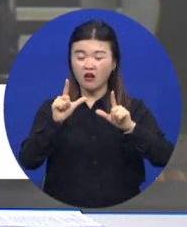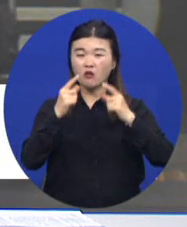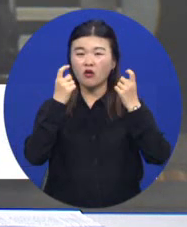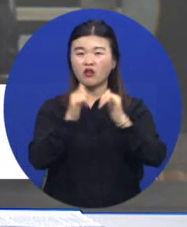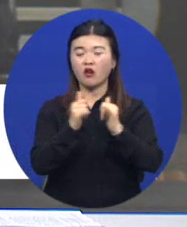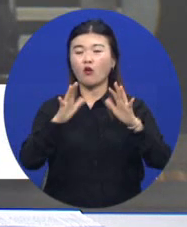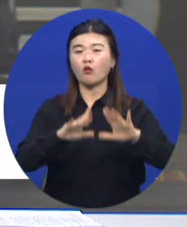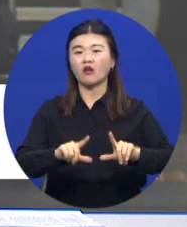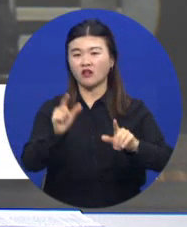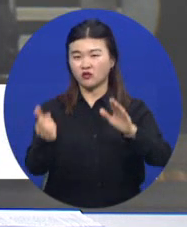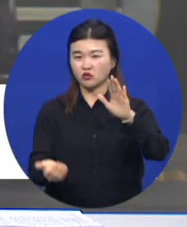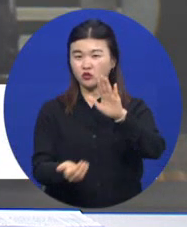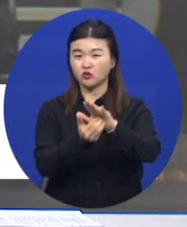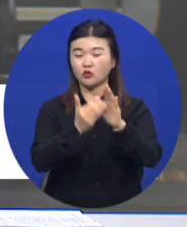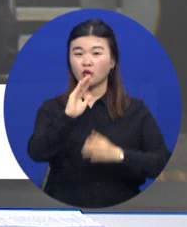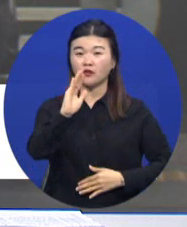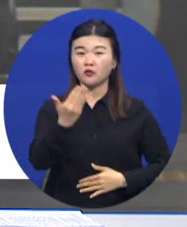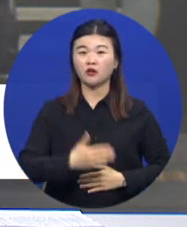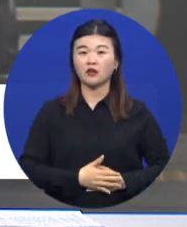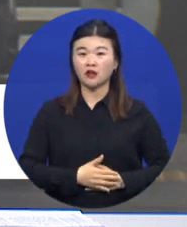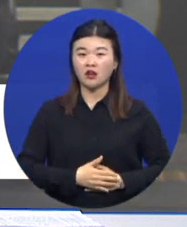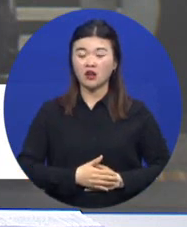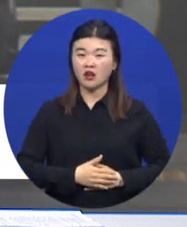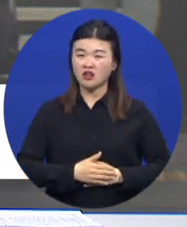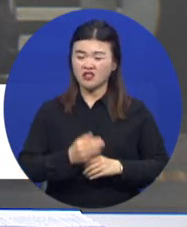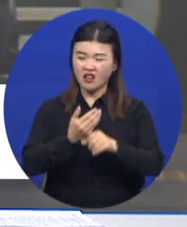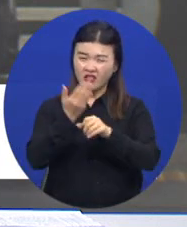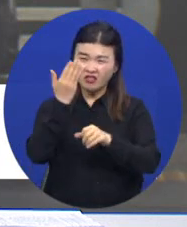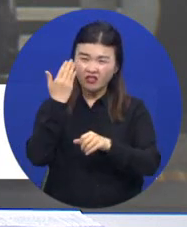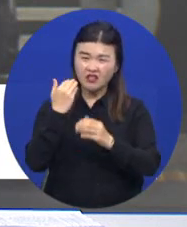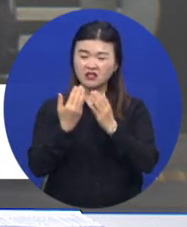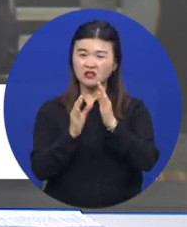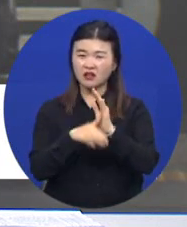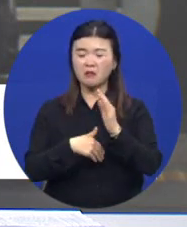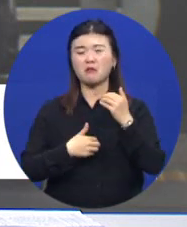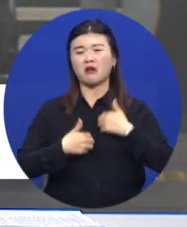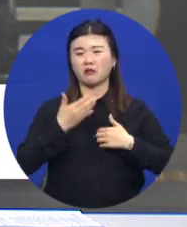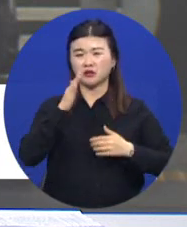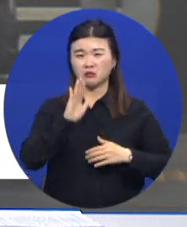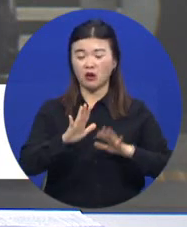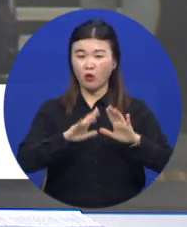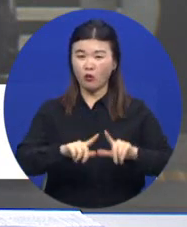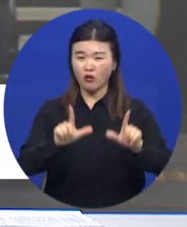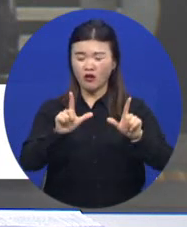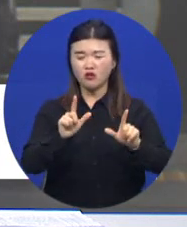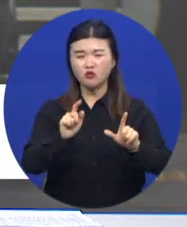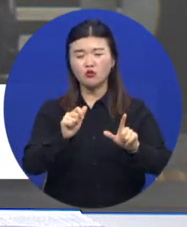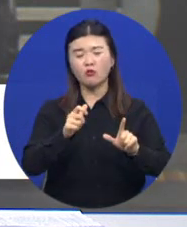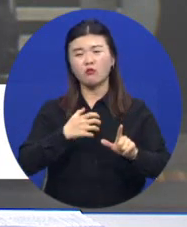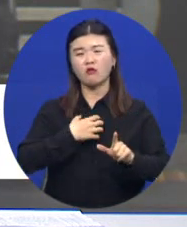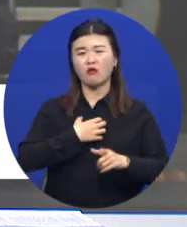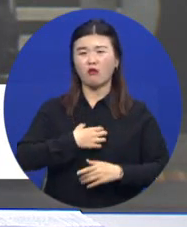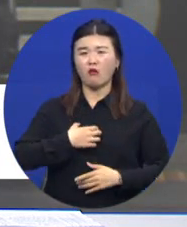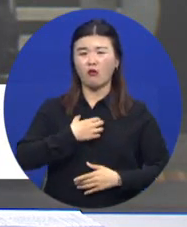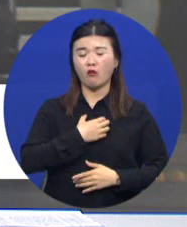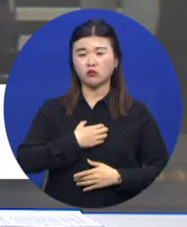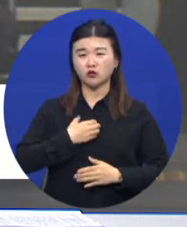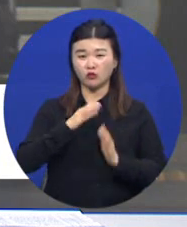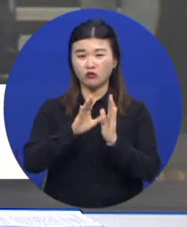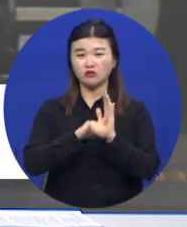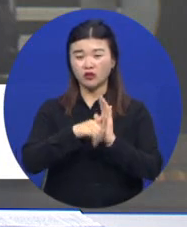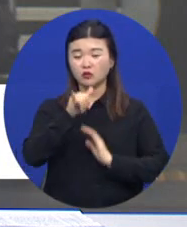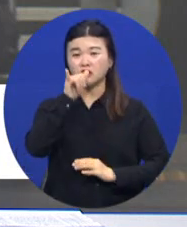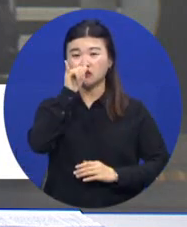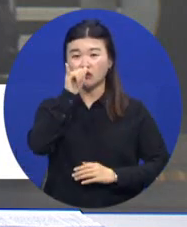들어 최고치를 기록했습니다. 예년 같으면 반가운 소식이지만 올해는 한편으로는 걱정스럽기도